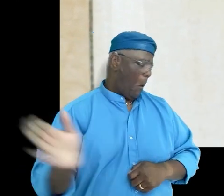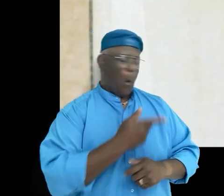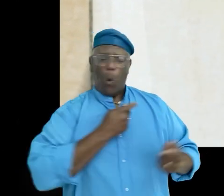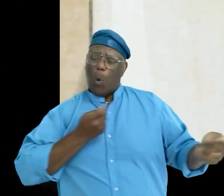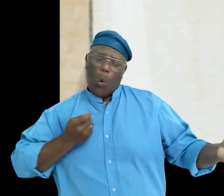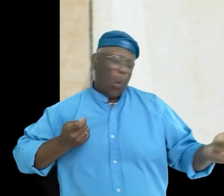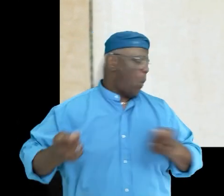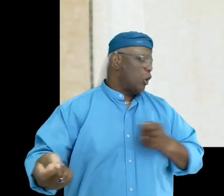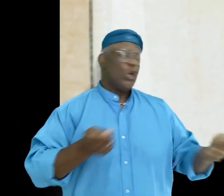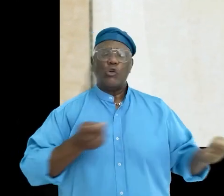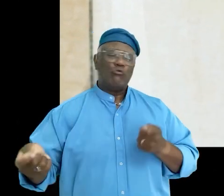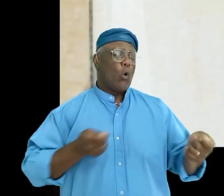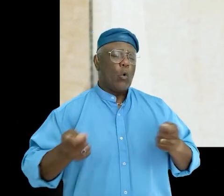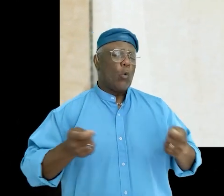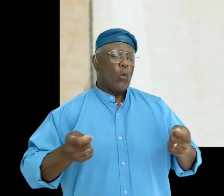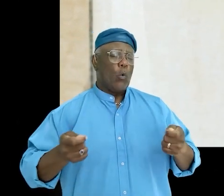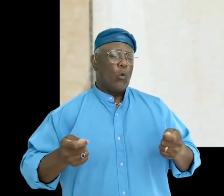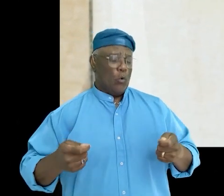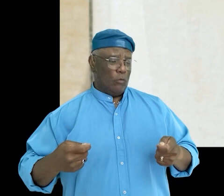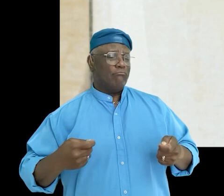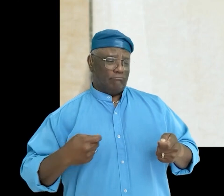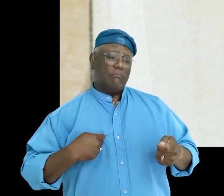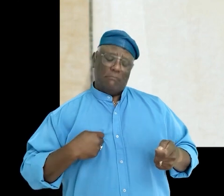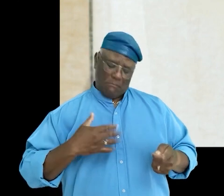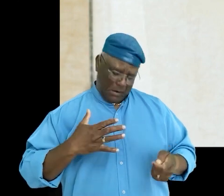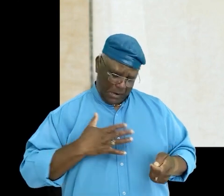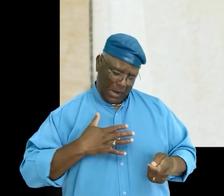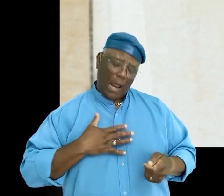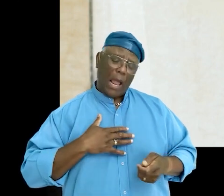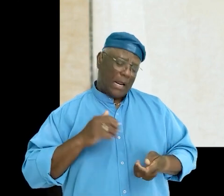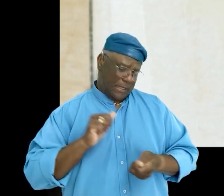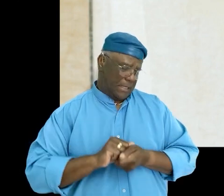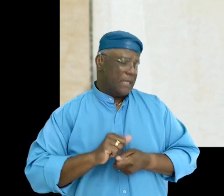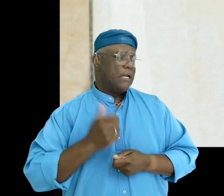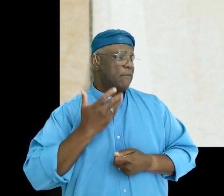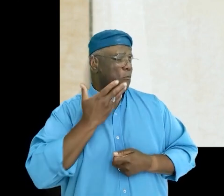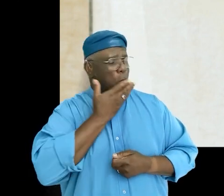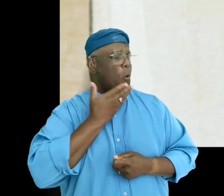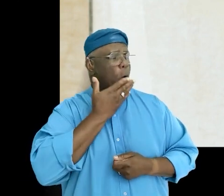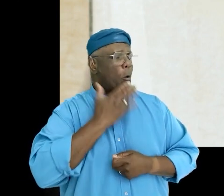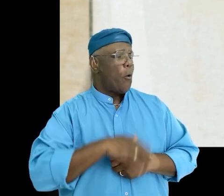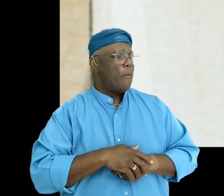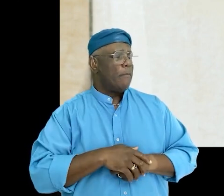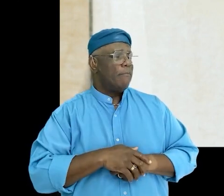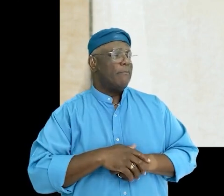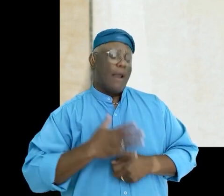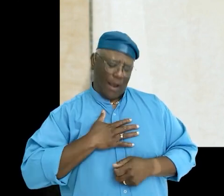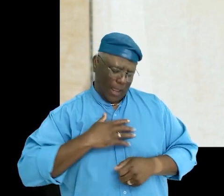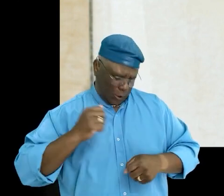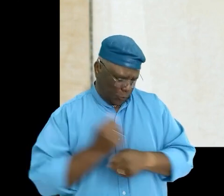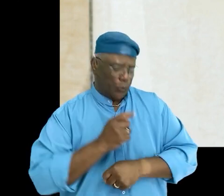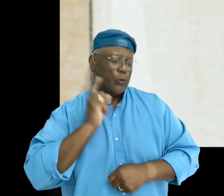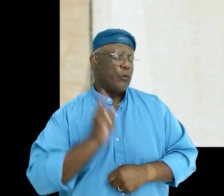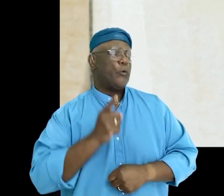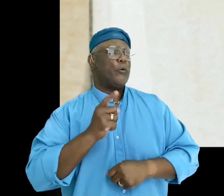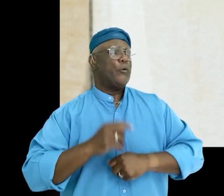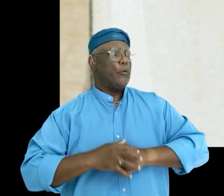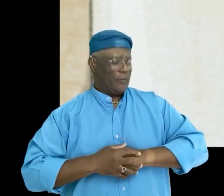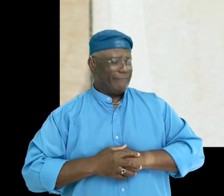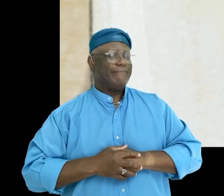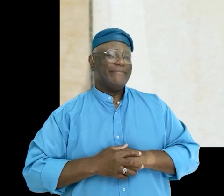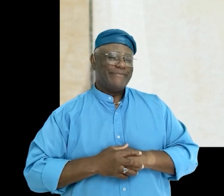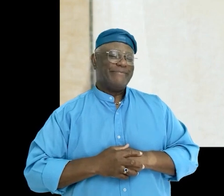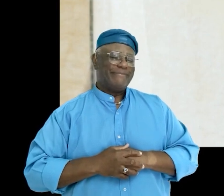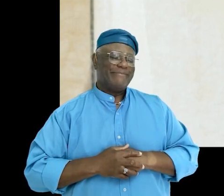fflam fach. Rydw I o dan reolaeth yma nawr. Rydw i'n helpu di gadw gynnes ac rydw i'n